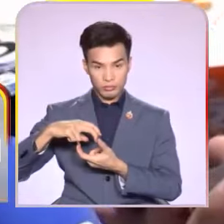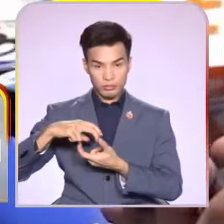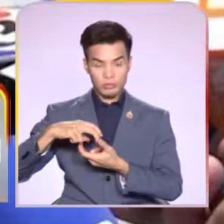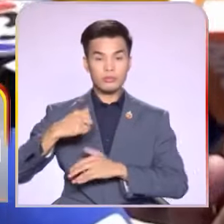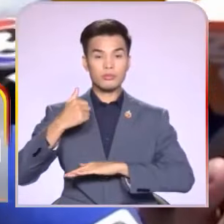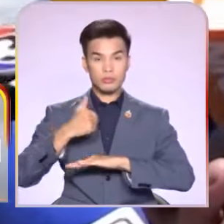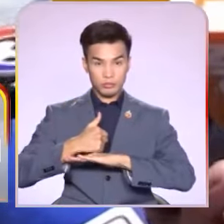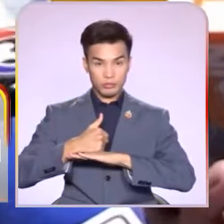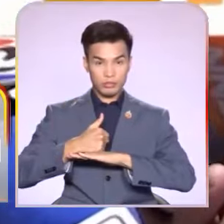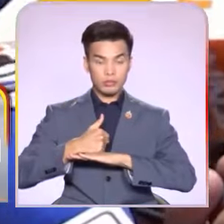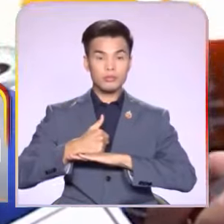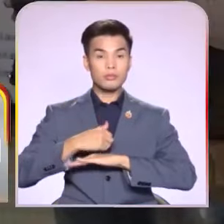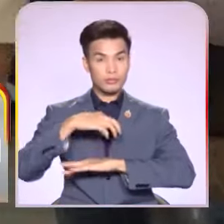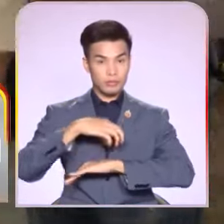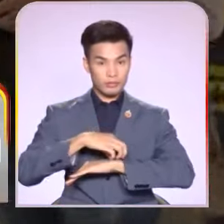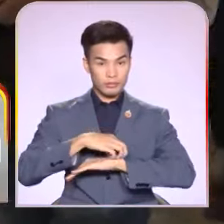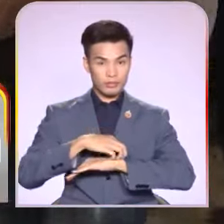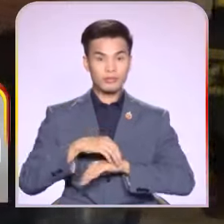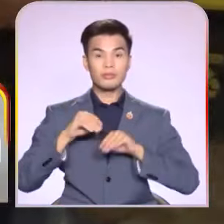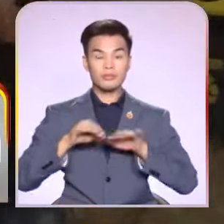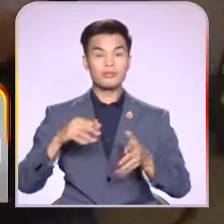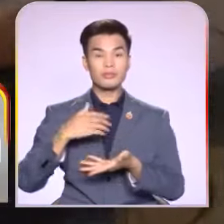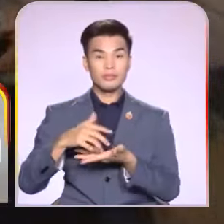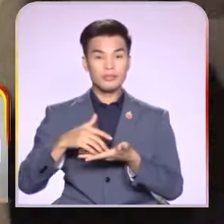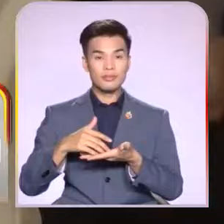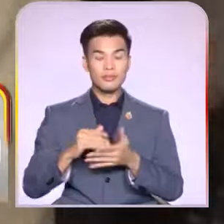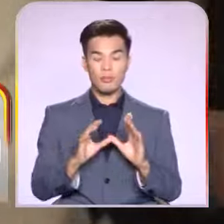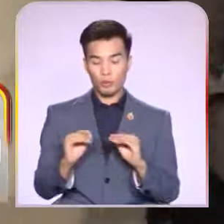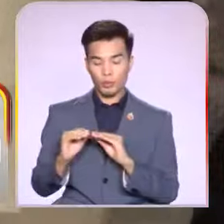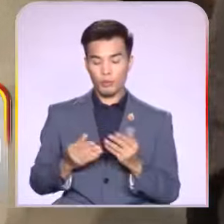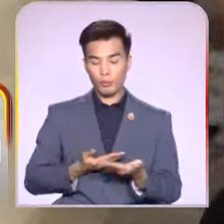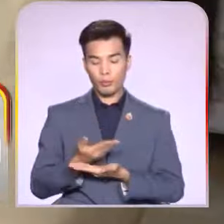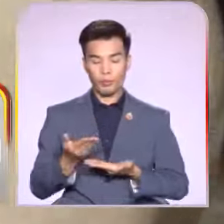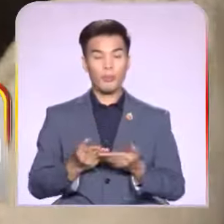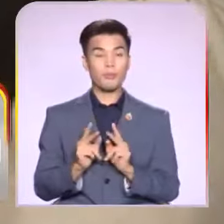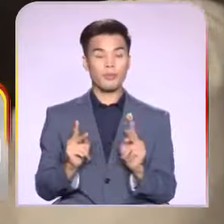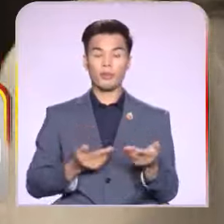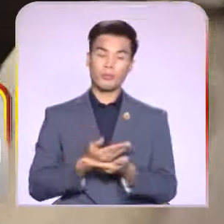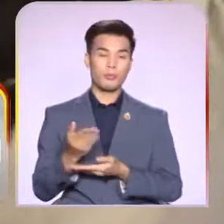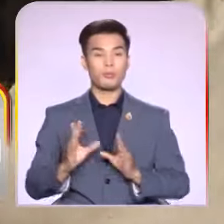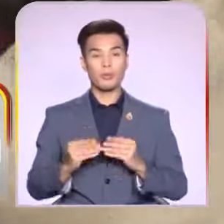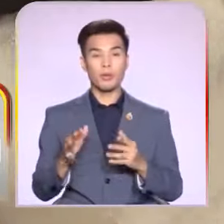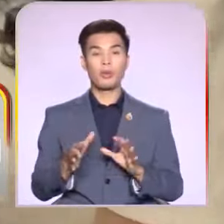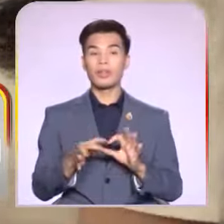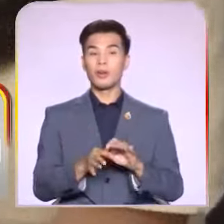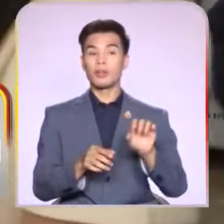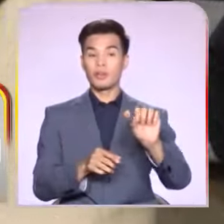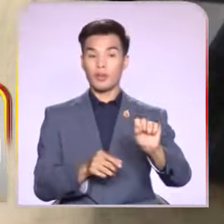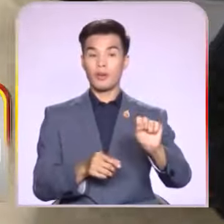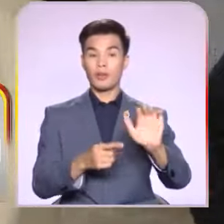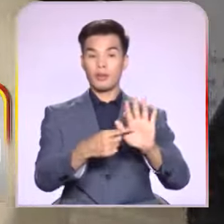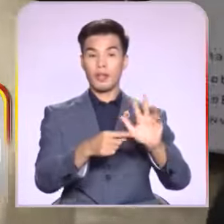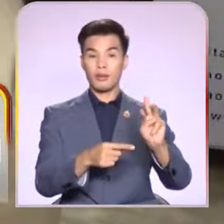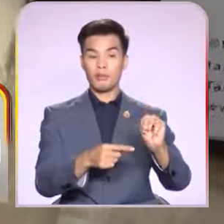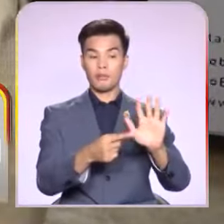าในฐานะหัวหน้าพรรคพลังประชารัฐเปิดเผยนะคะหลังจากการประชุมคณะกรรมการบริหารพรรคเลยถึงกรณีของคุณสามารถนี่แหละ